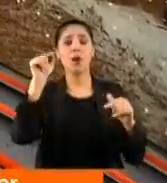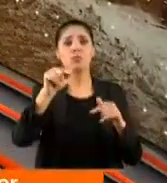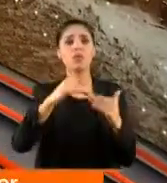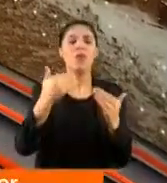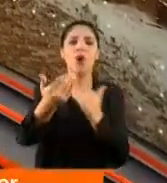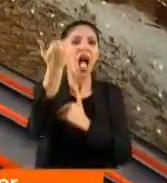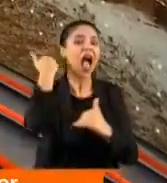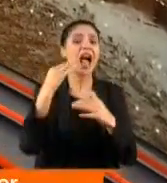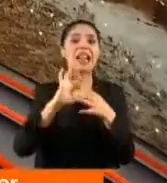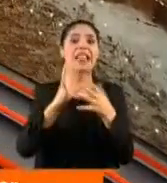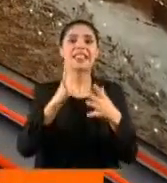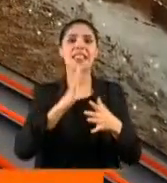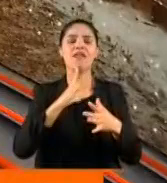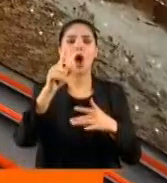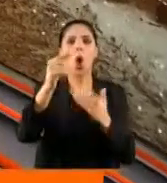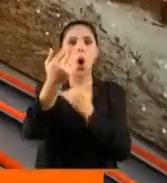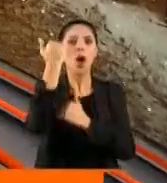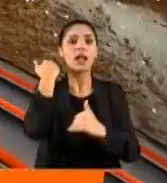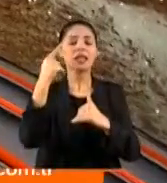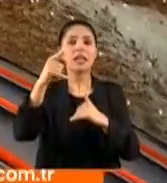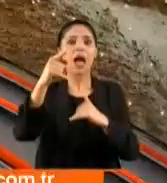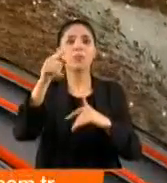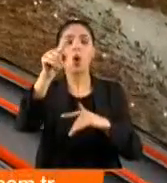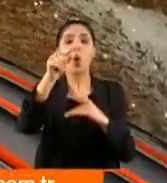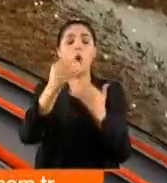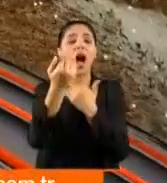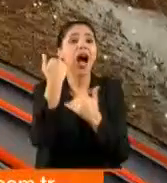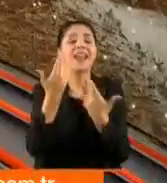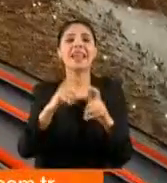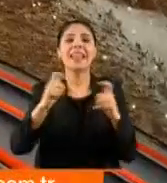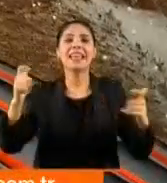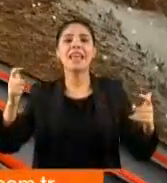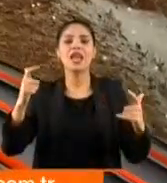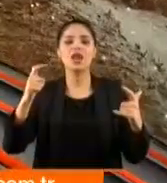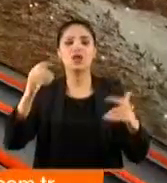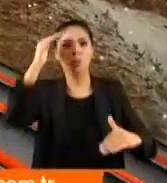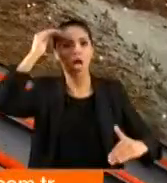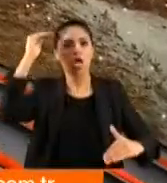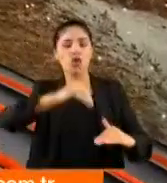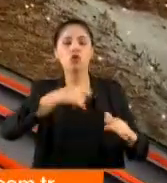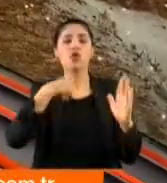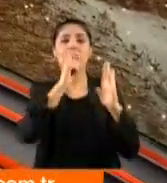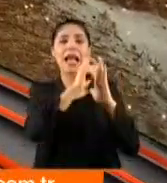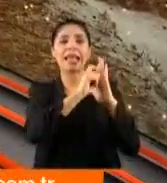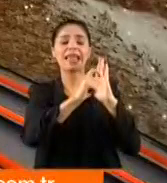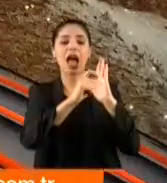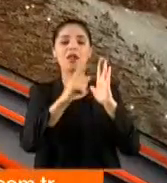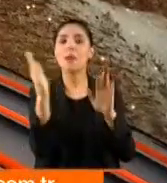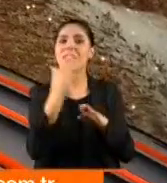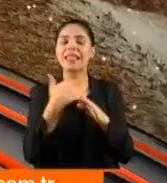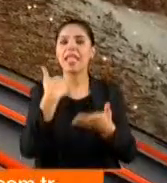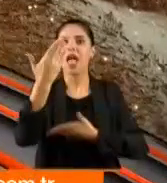perde arkası var. Şimdi o perdeyi aralayan, daha doğrusu o perdenin arkasındaki, ki buraya tuzak yazmamızın nedenini